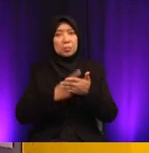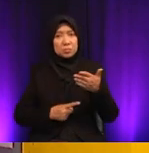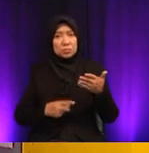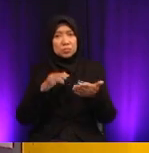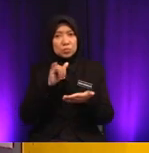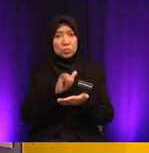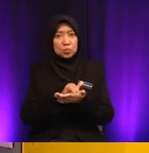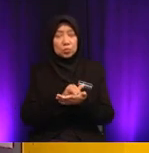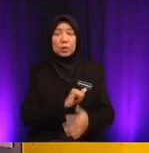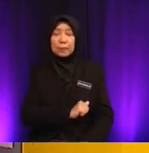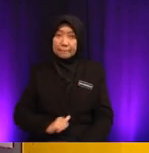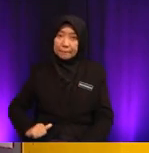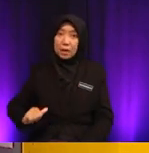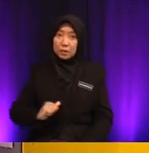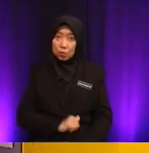itu